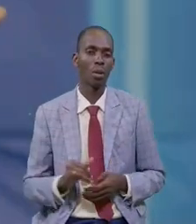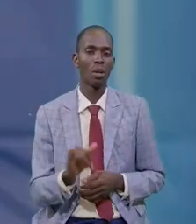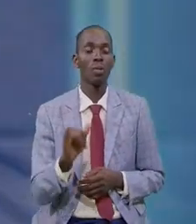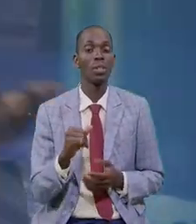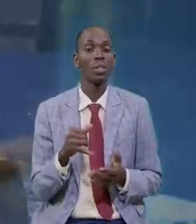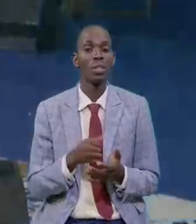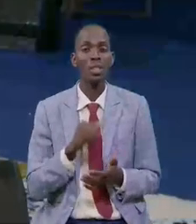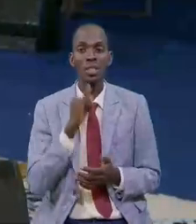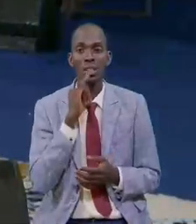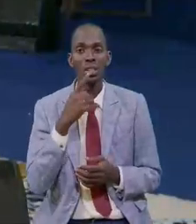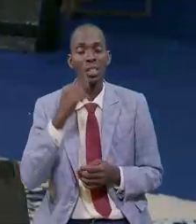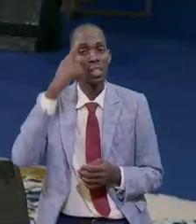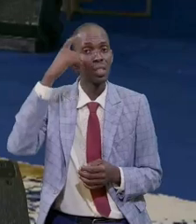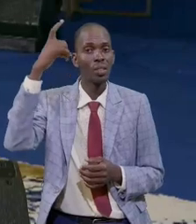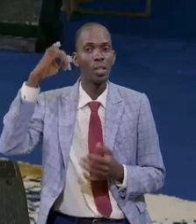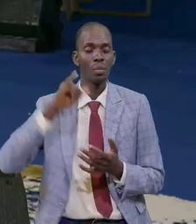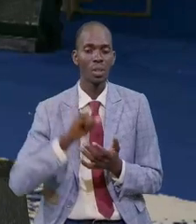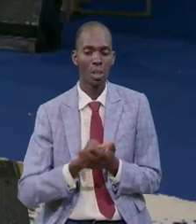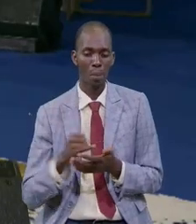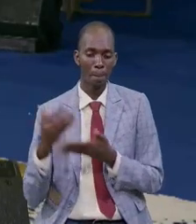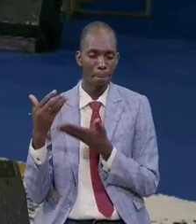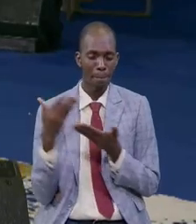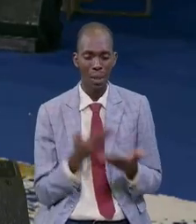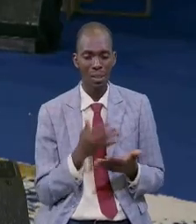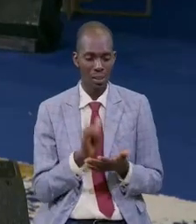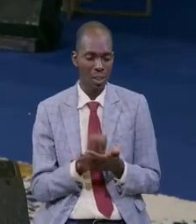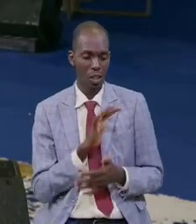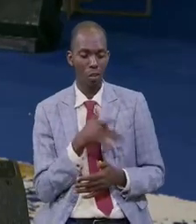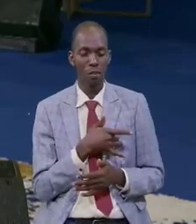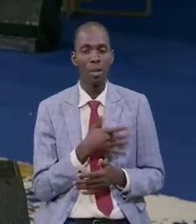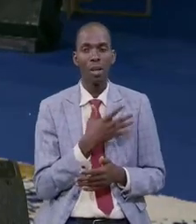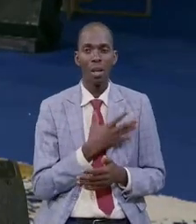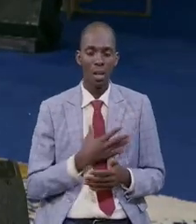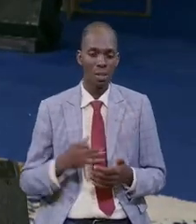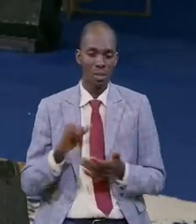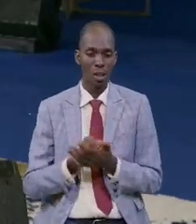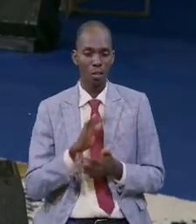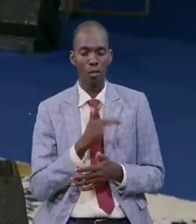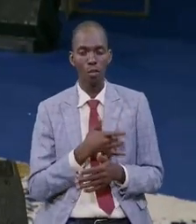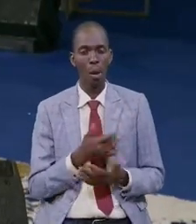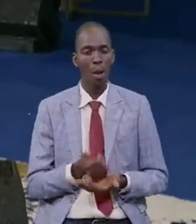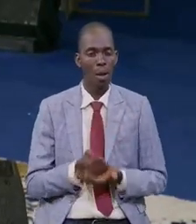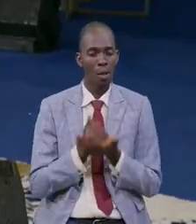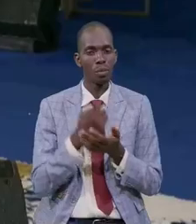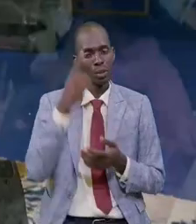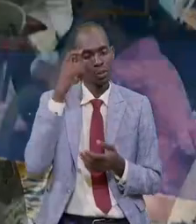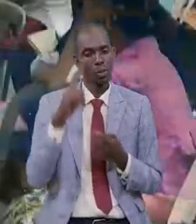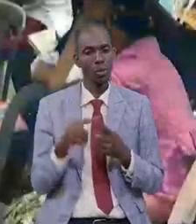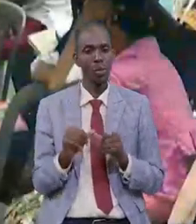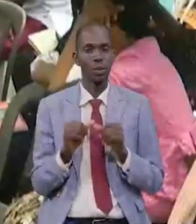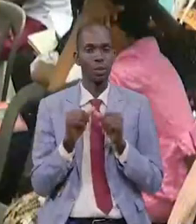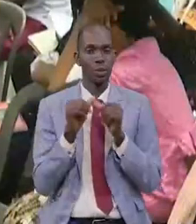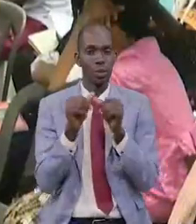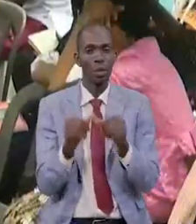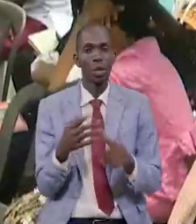c'est le rêve qui crée cette conviction et cette conviction qui l'amène à avancer